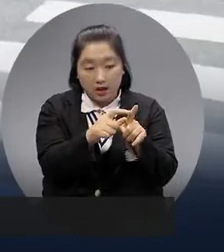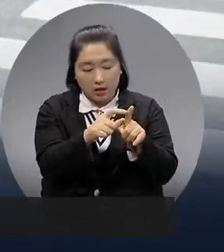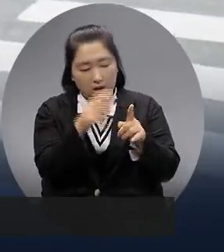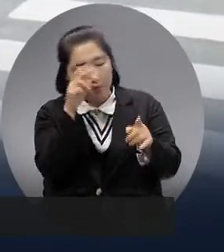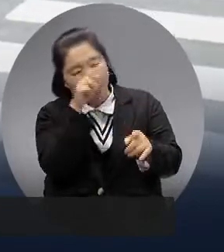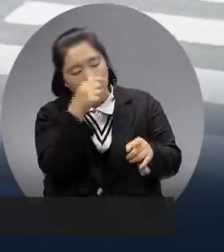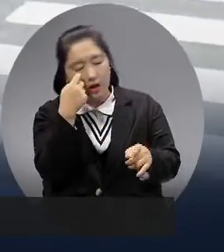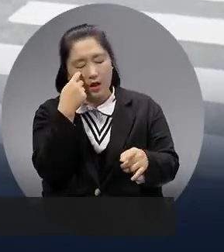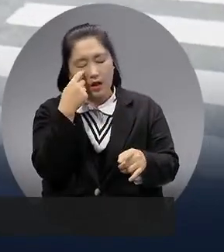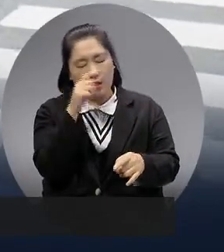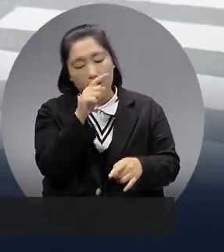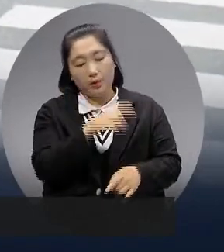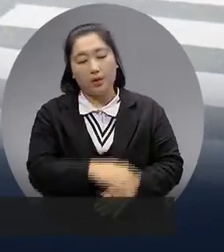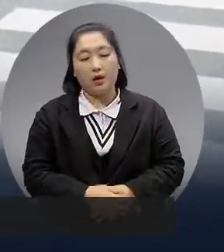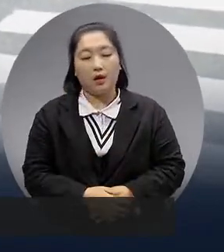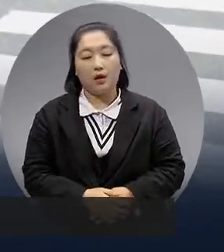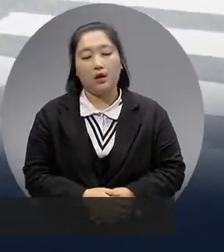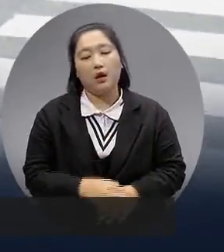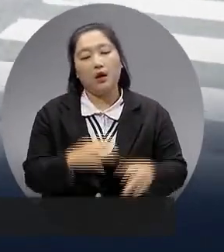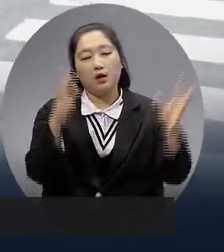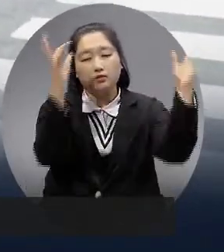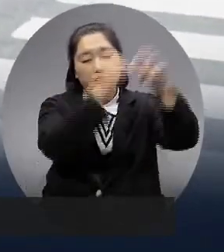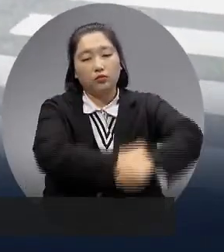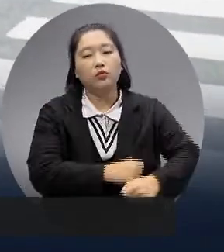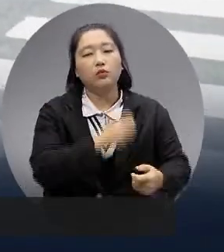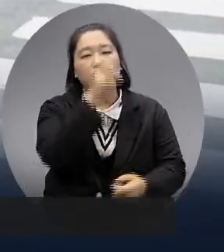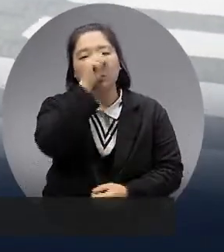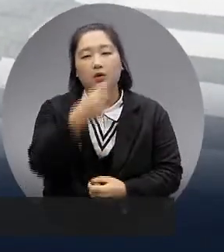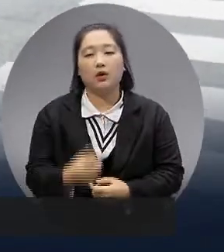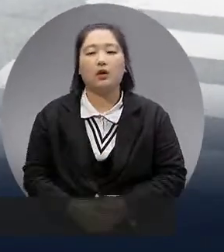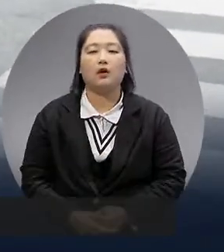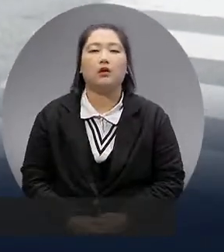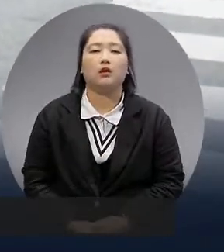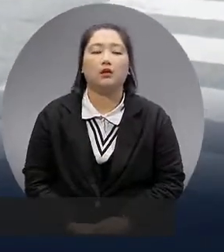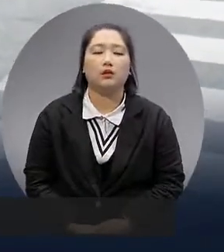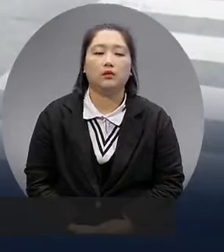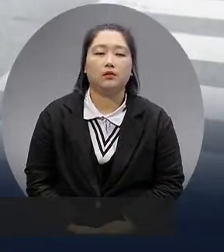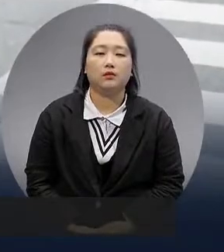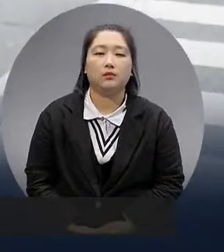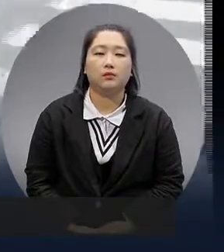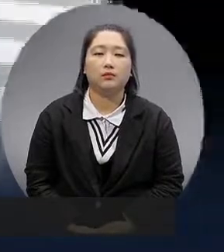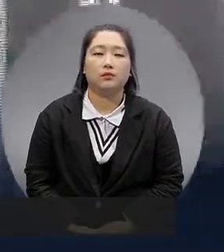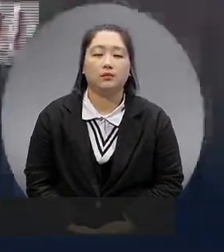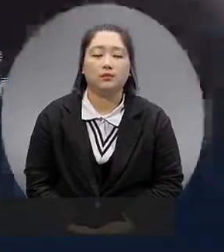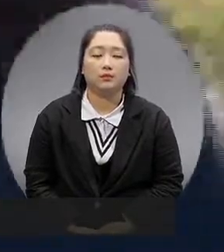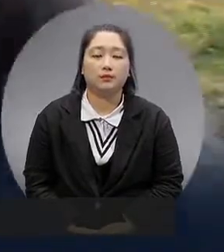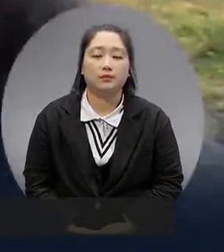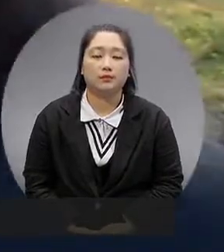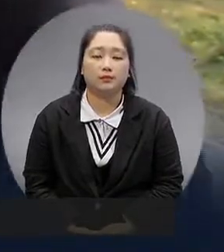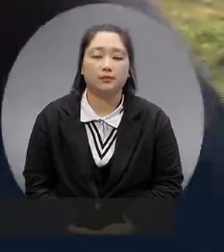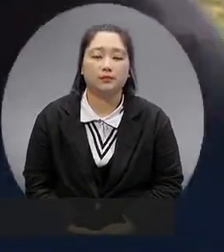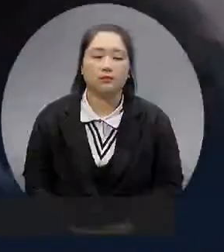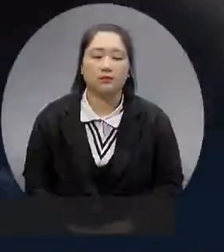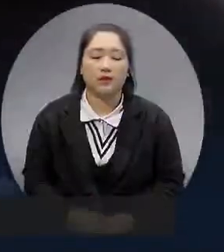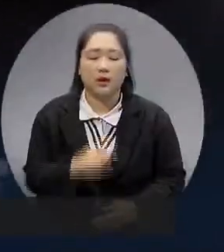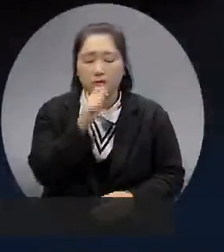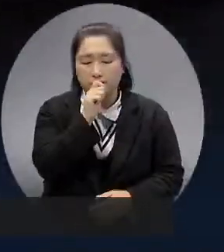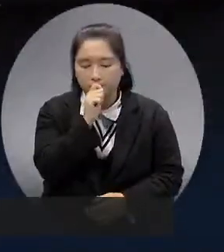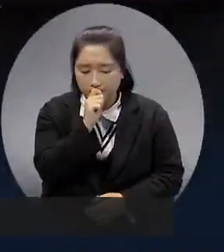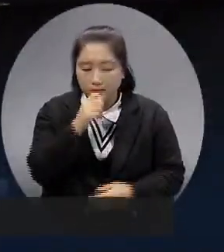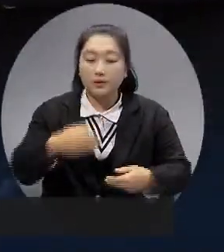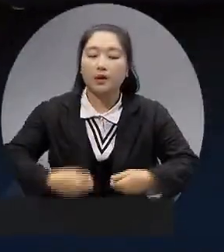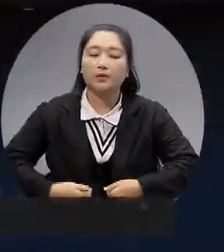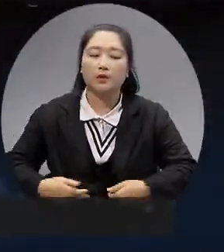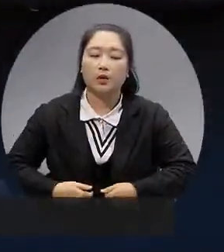눈에 보여가지고 이제 기왕이면은 조금 없애는 게 낫지 않을까. 정성을 좀 유지할 필요가